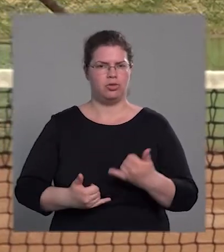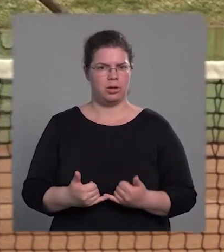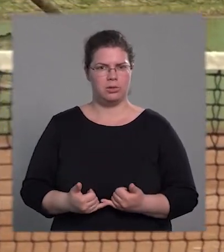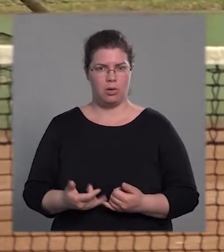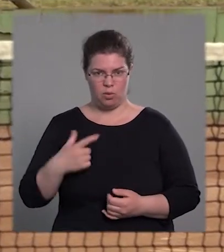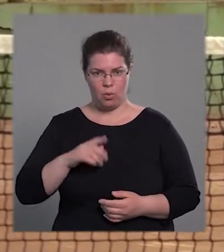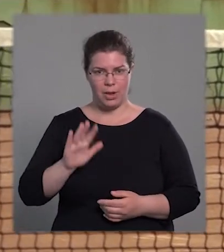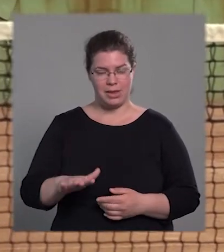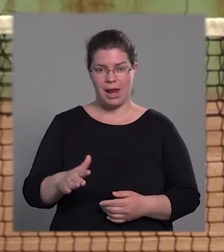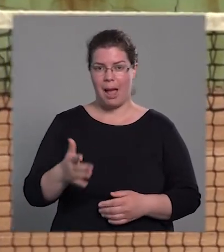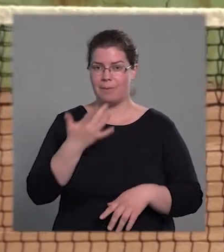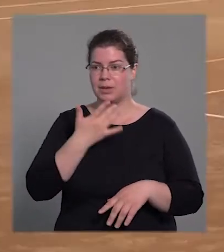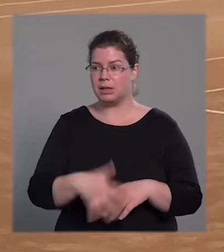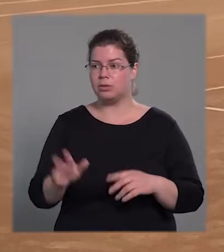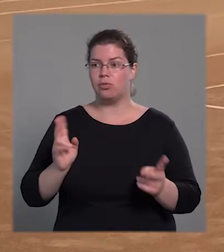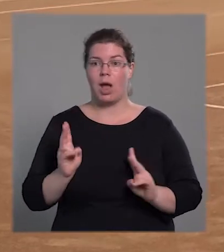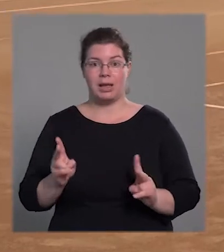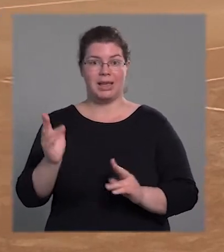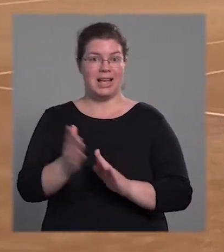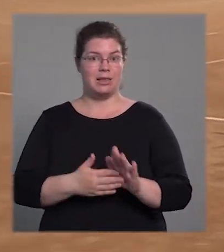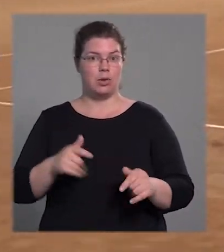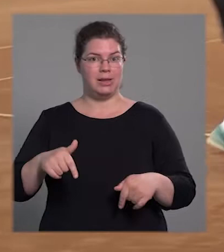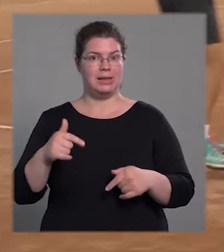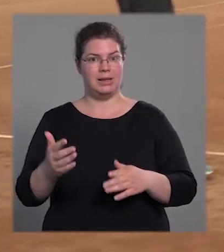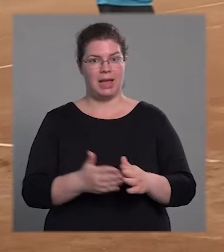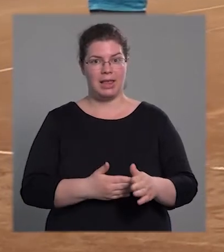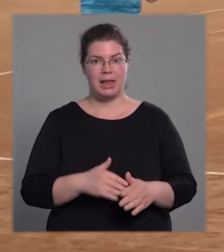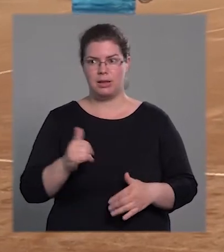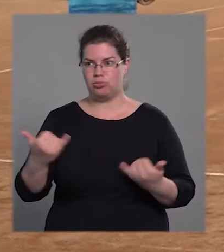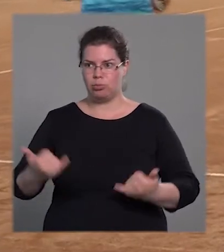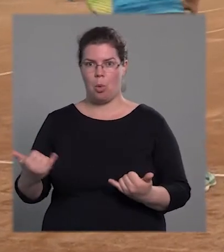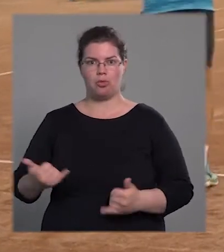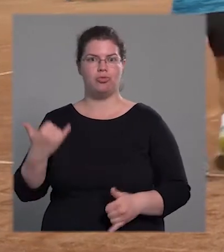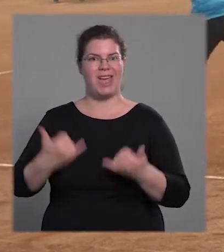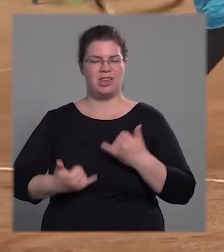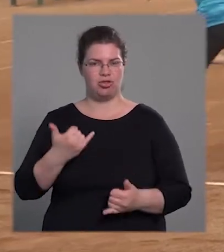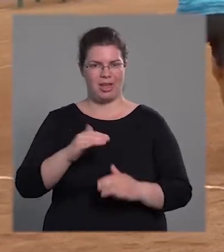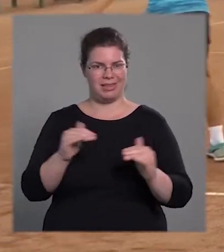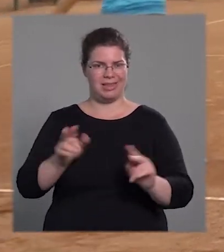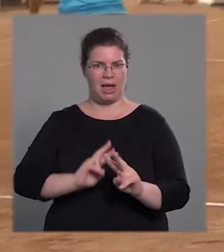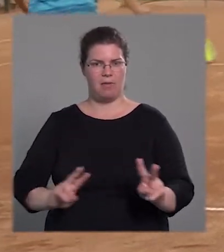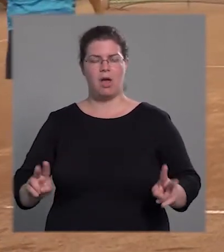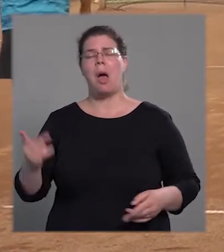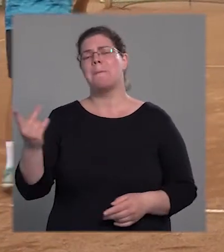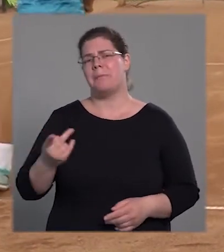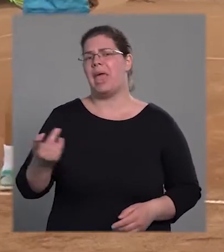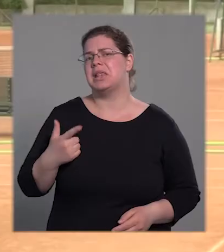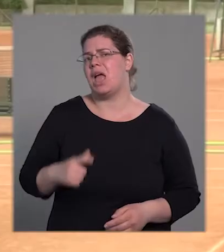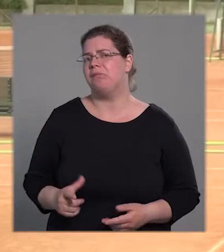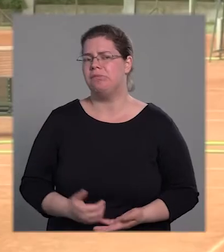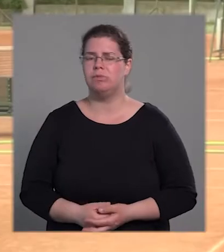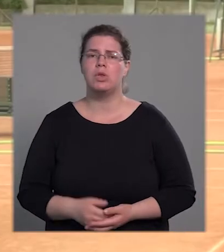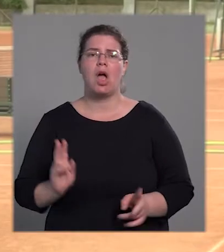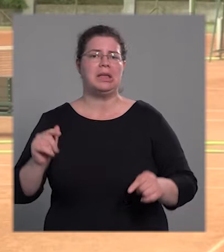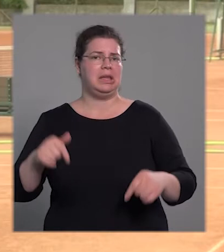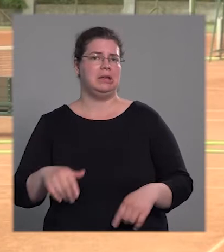hogy valaki teljesen kezdőként itt kezdett nálad, és most pedig versenyszinten van? Természetesen volt ám, aki biztos,